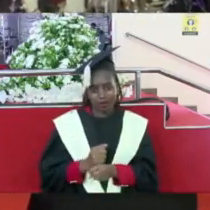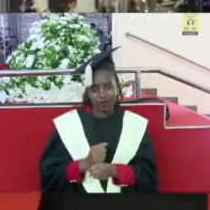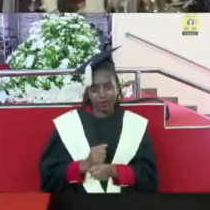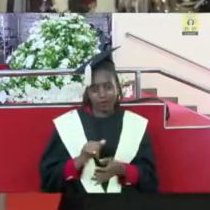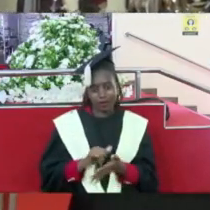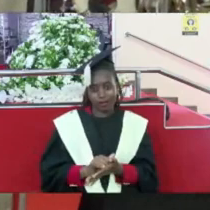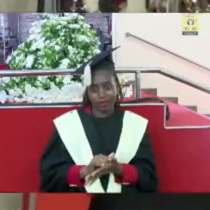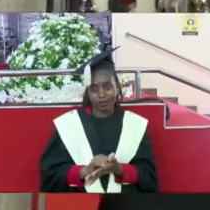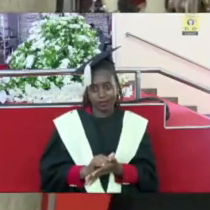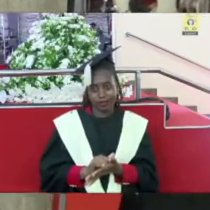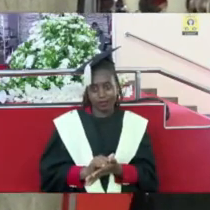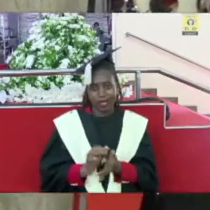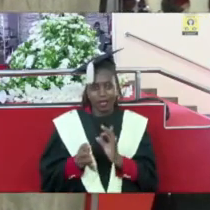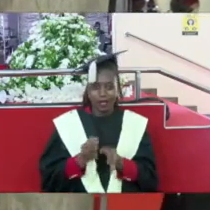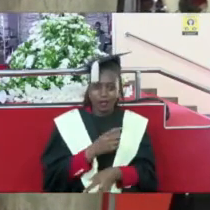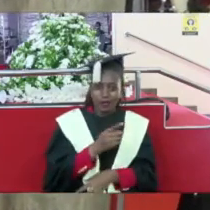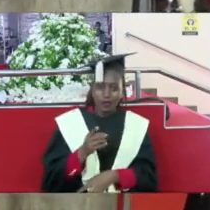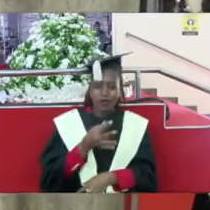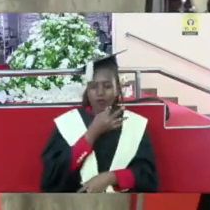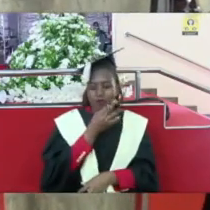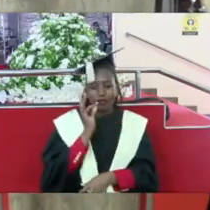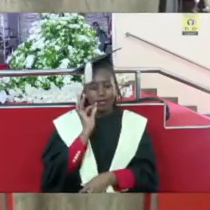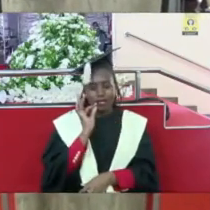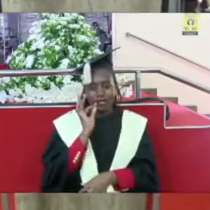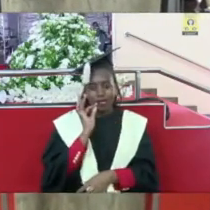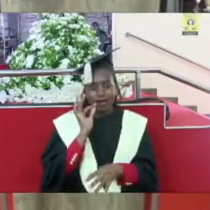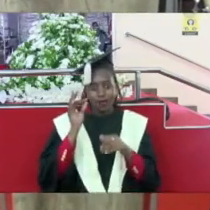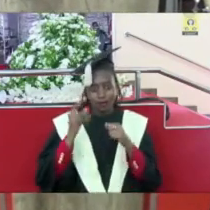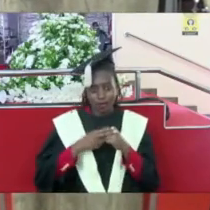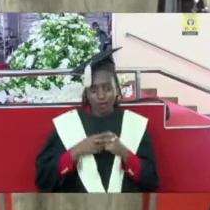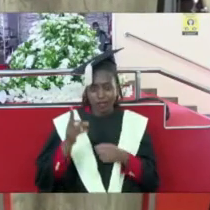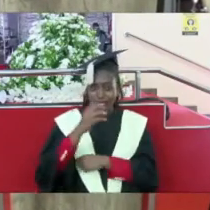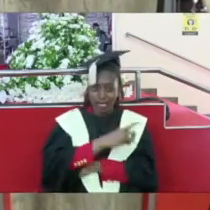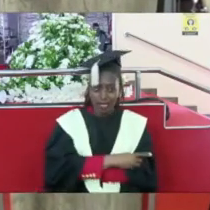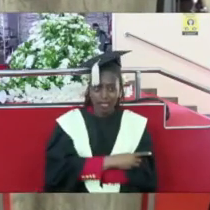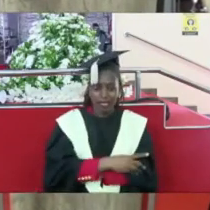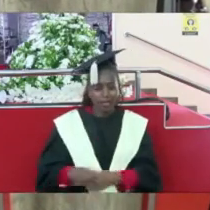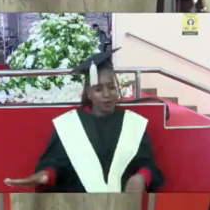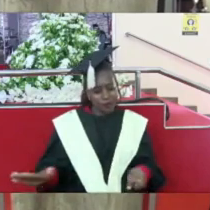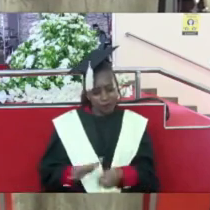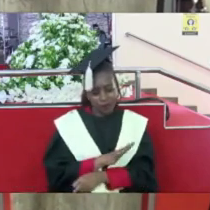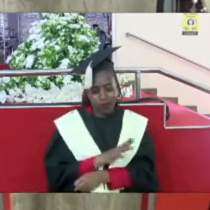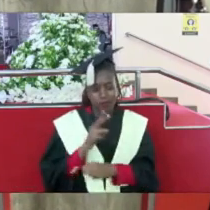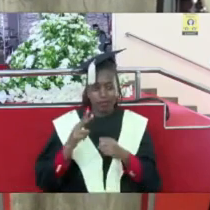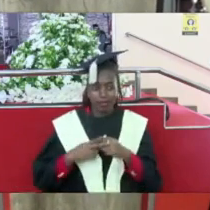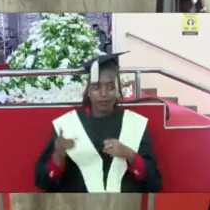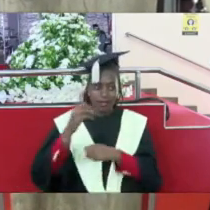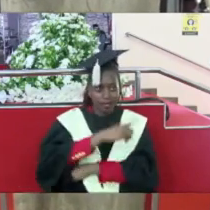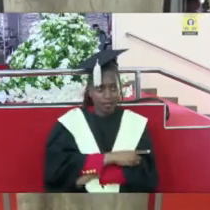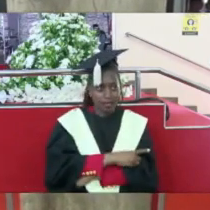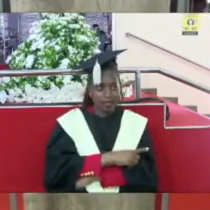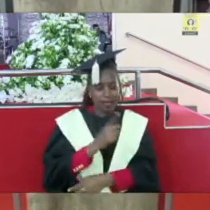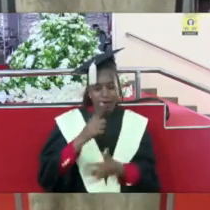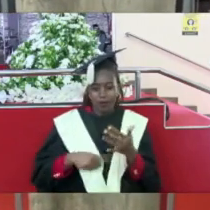Hata ukifunga siku saba. 7 days. Yani complete. Siku saba. Kile kimeamuriwa na Mungu